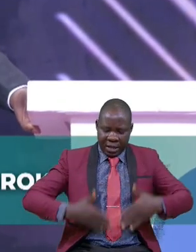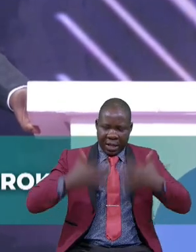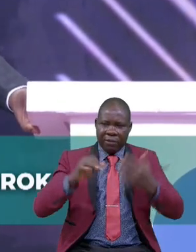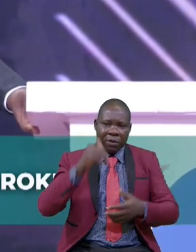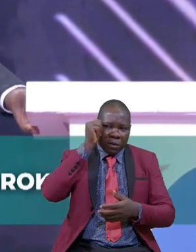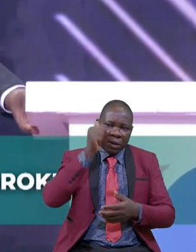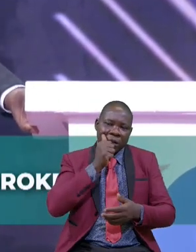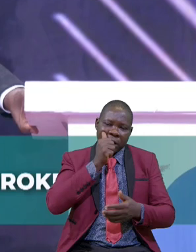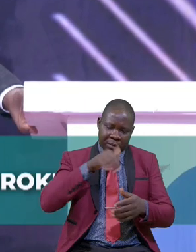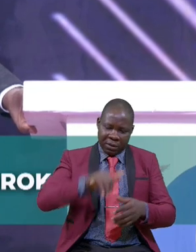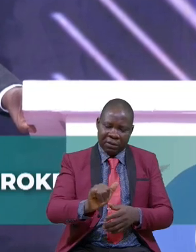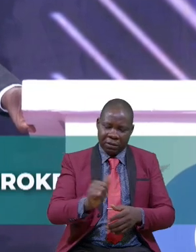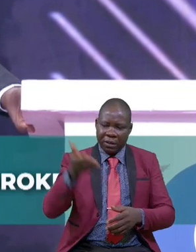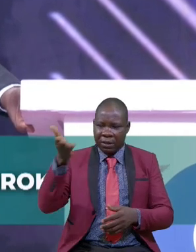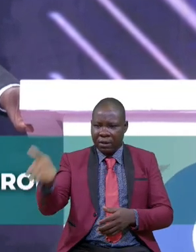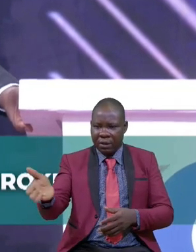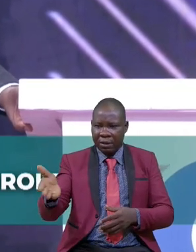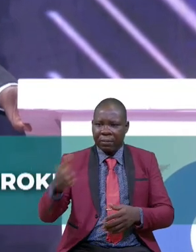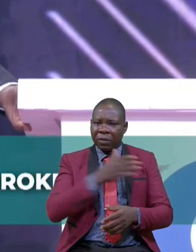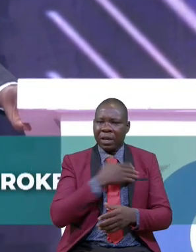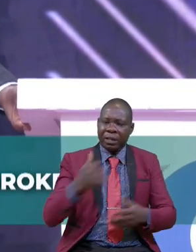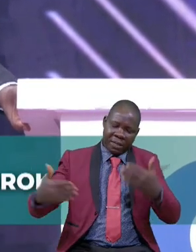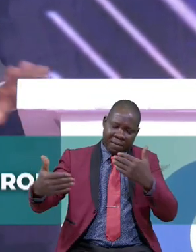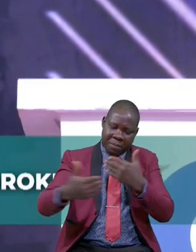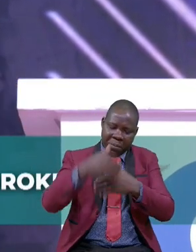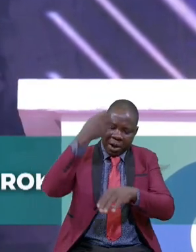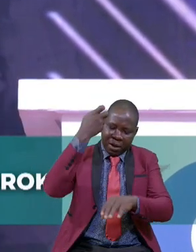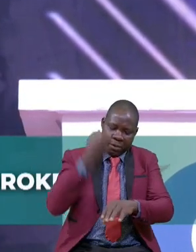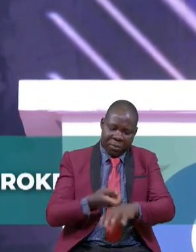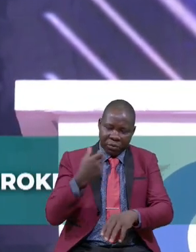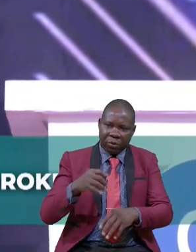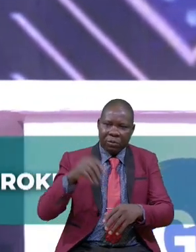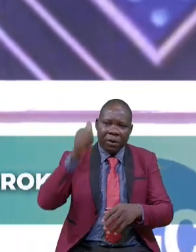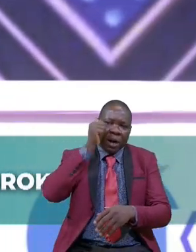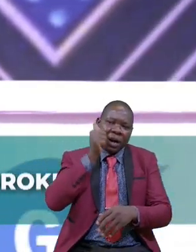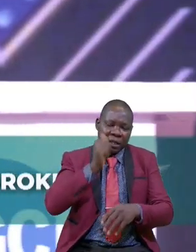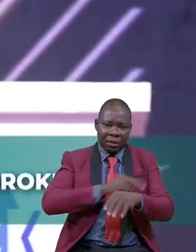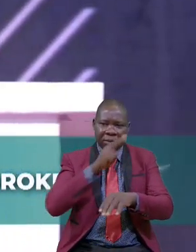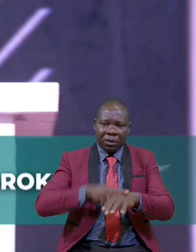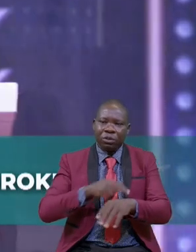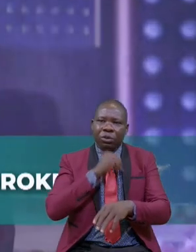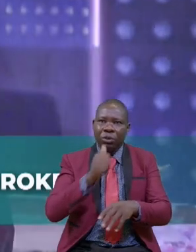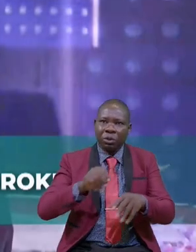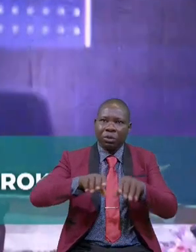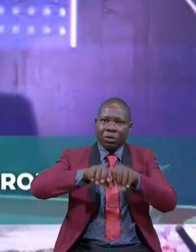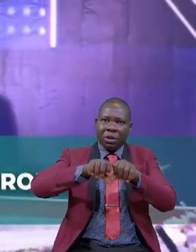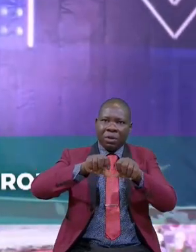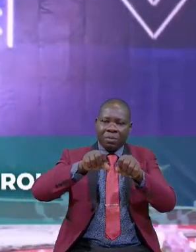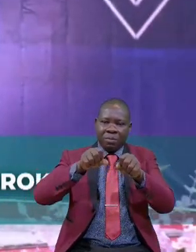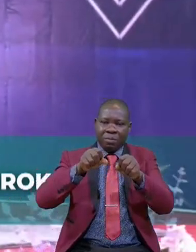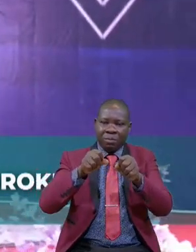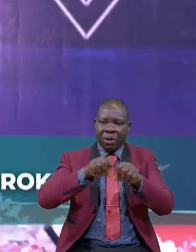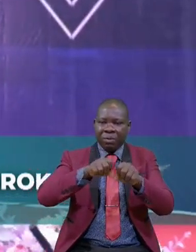la colonne vertébrale de la nature adamique n'a pas été brisée. Peut-être que nous professons